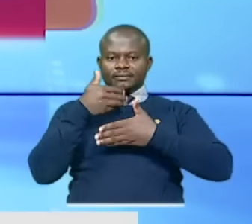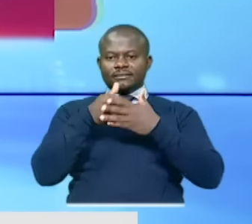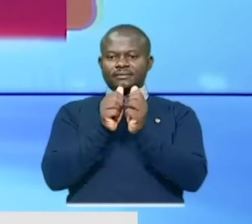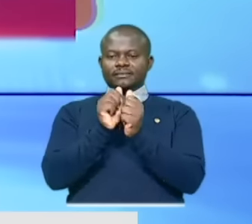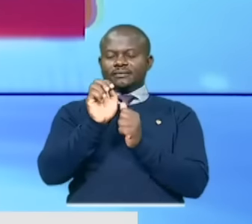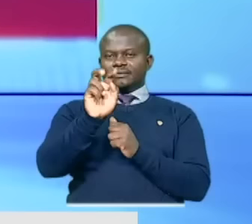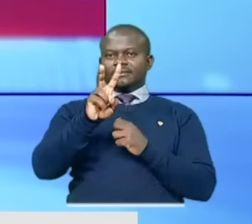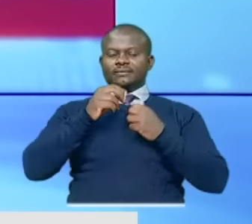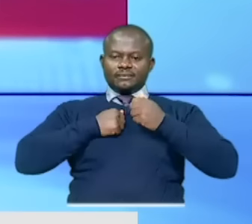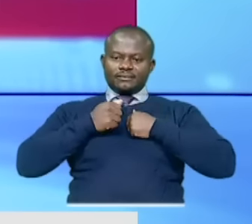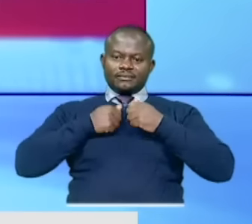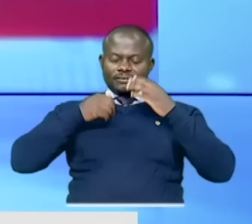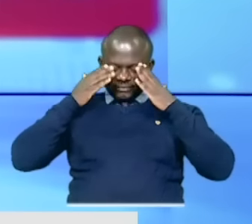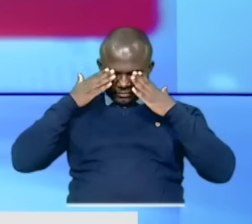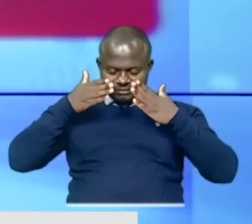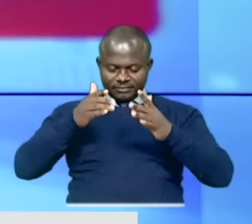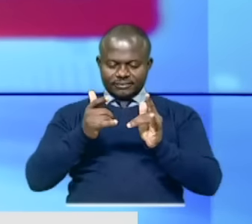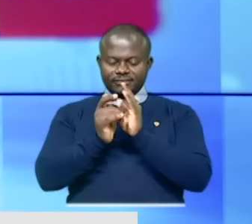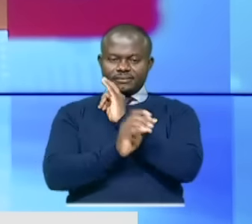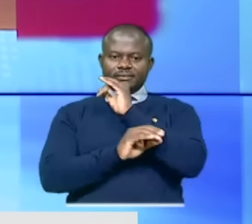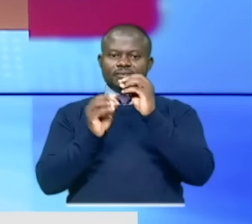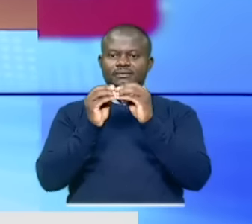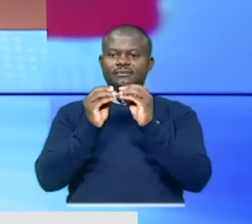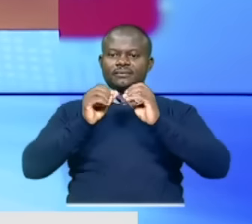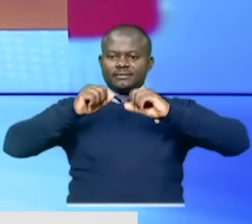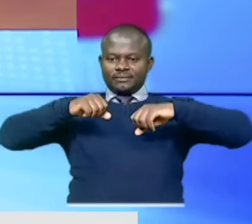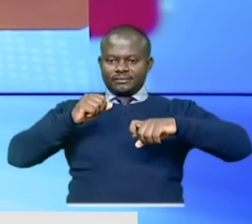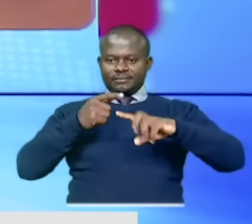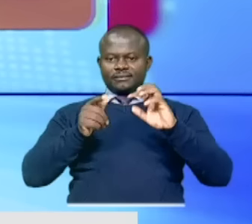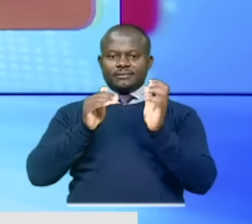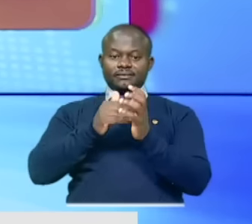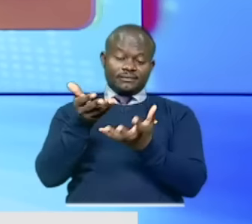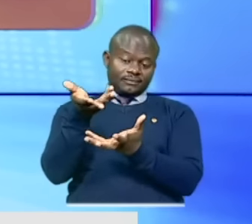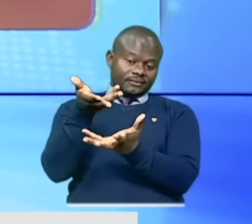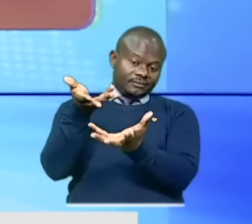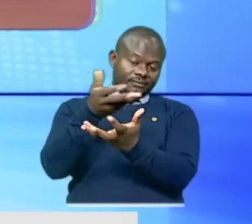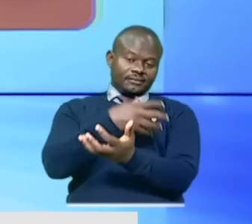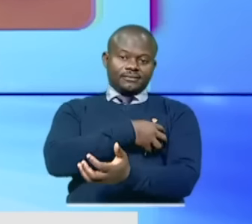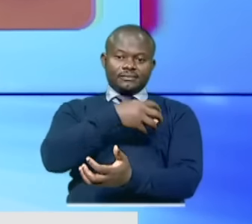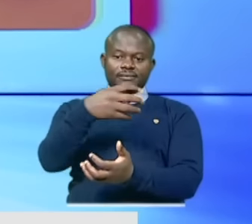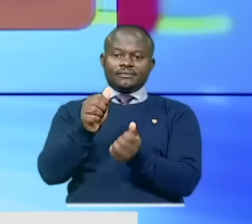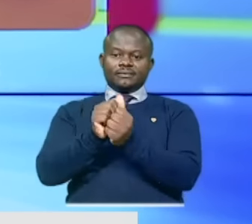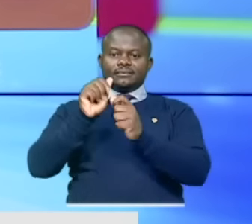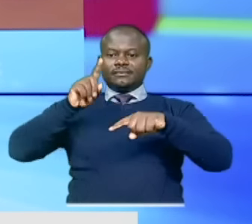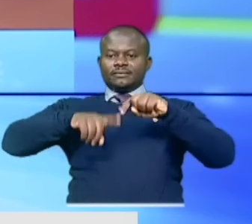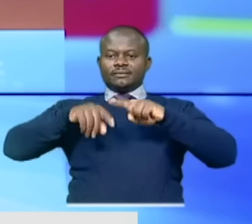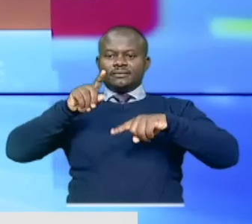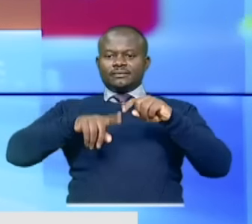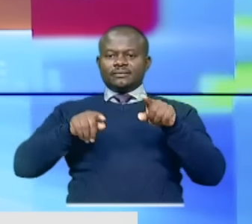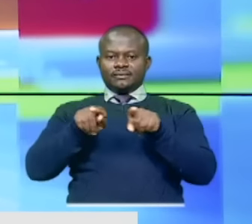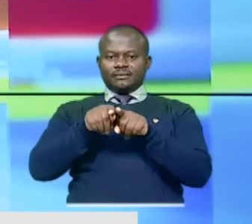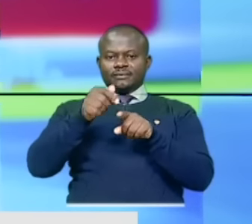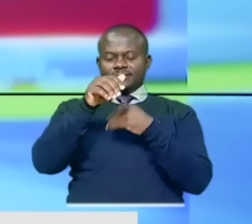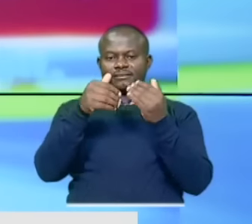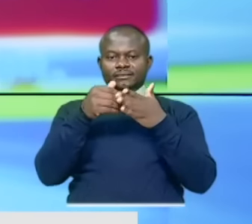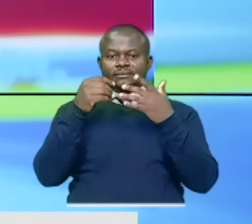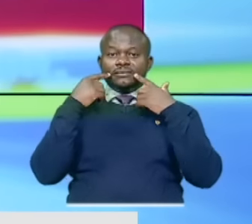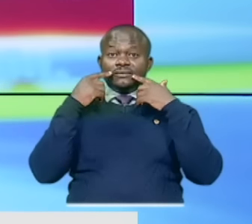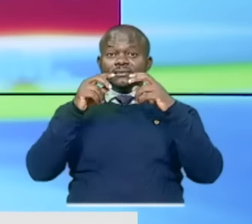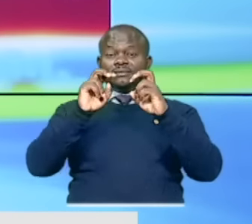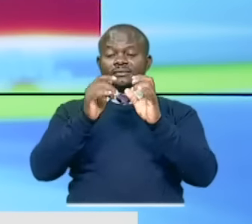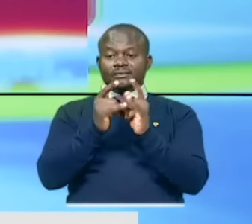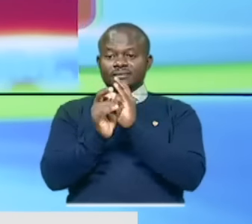bagaruka ku kamaro k'inama y'igihugu y'umushyikirano ariko kandi abasesengura ubukungu na politike nabo basanga inama